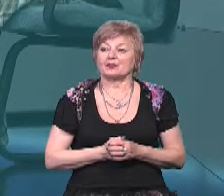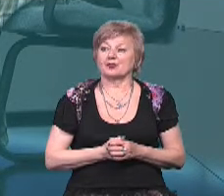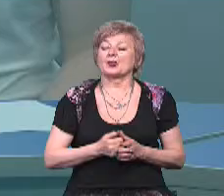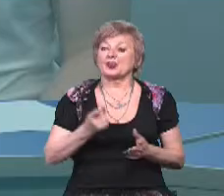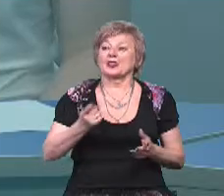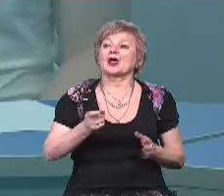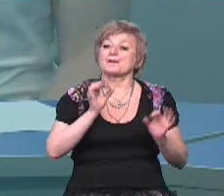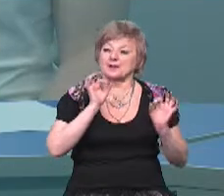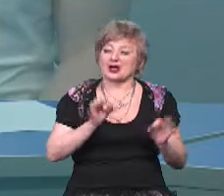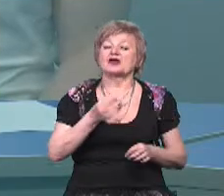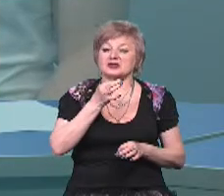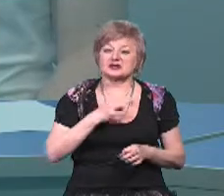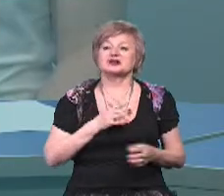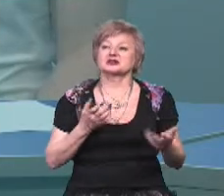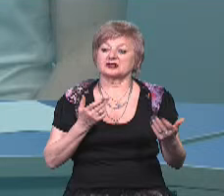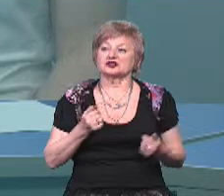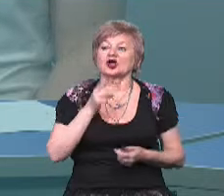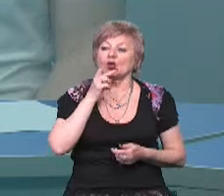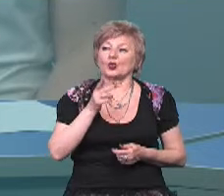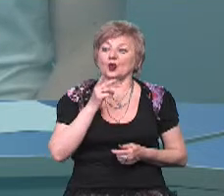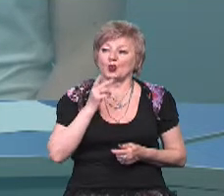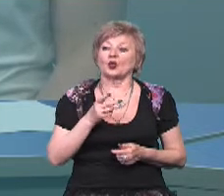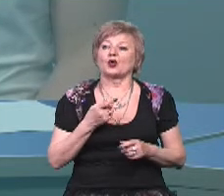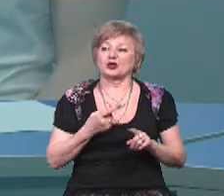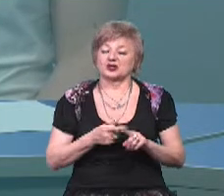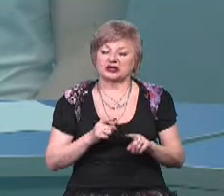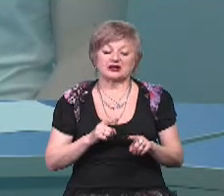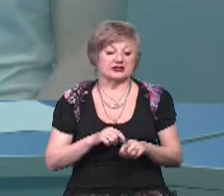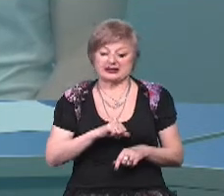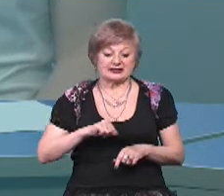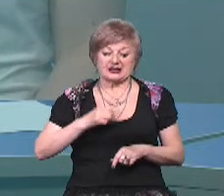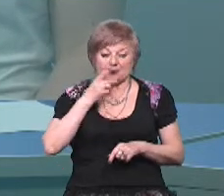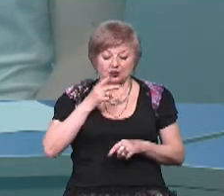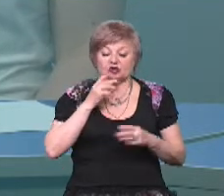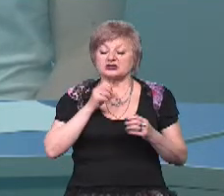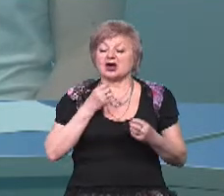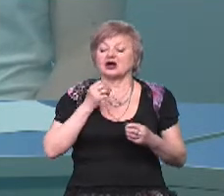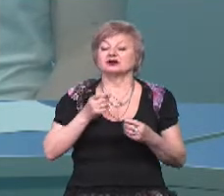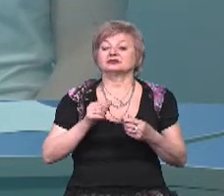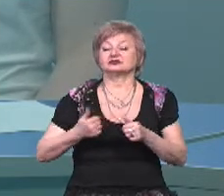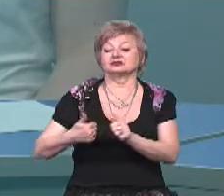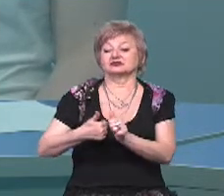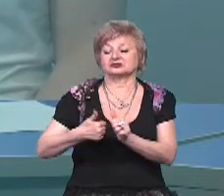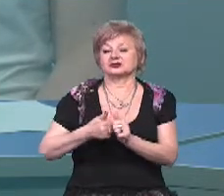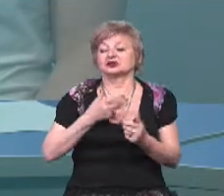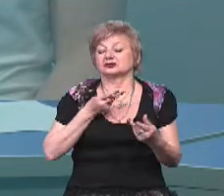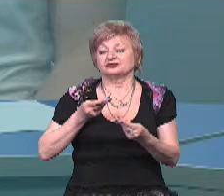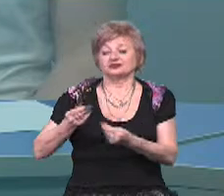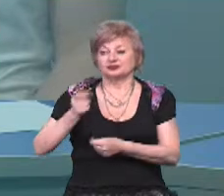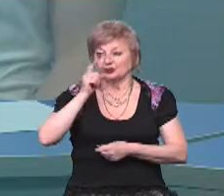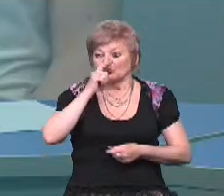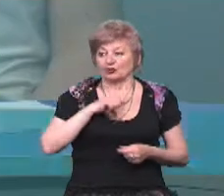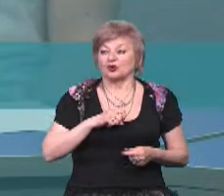лікарці, що вона сказала все. Да, куріння навіть пасивне, воно дуже шкідливе, не тільки цигарок, кальянів, і навіть вейпів,